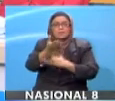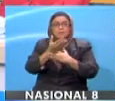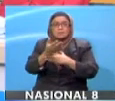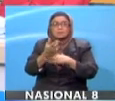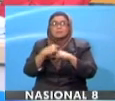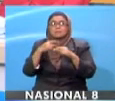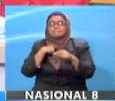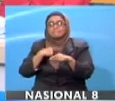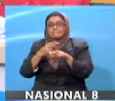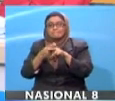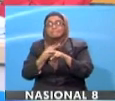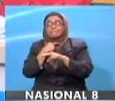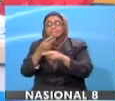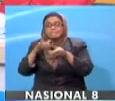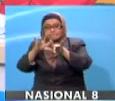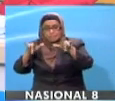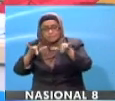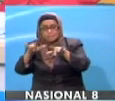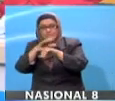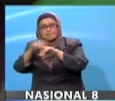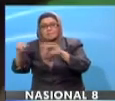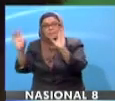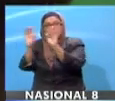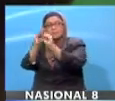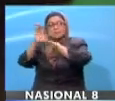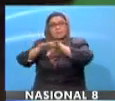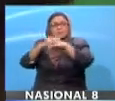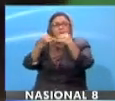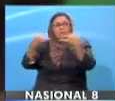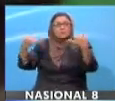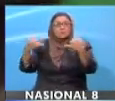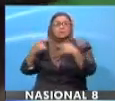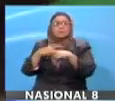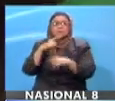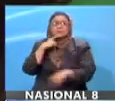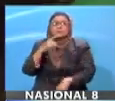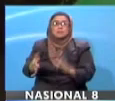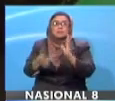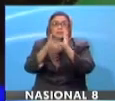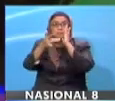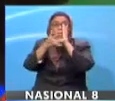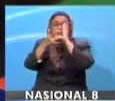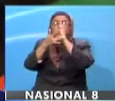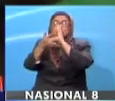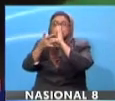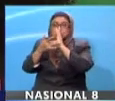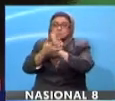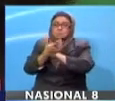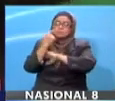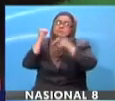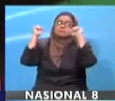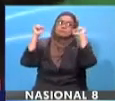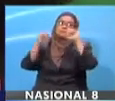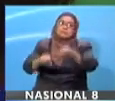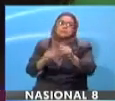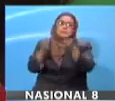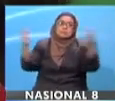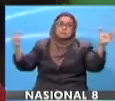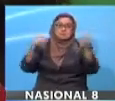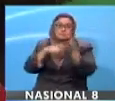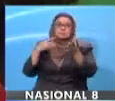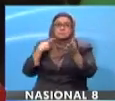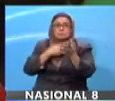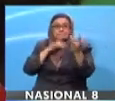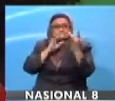mesyuarat secara atas talian. Technology is a big enabler here, right? We engage with our